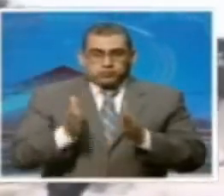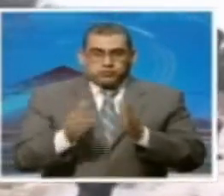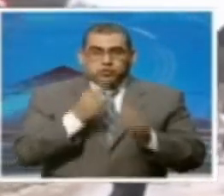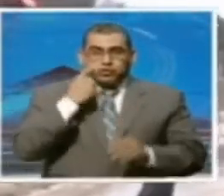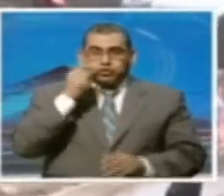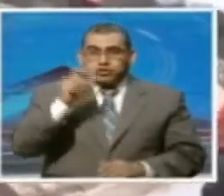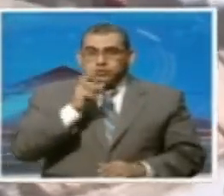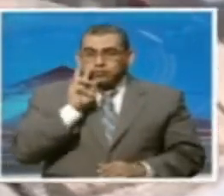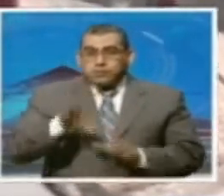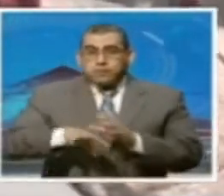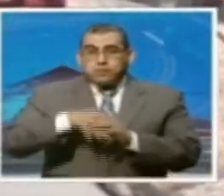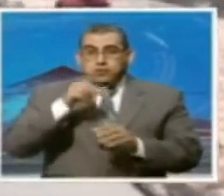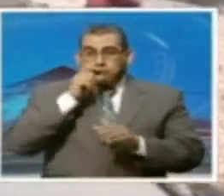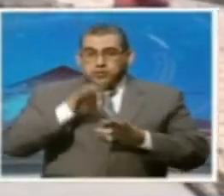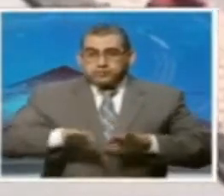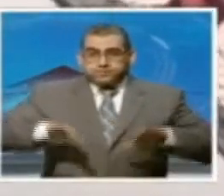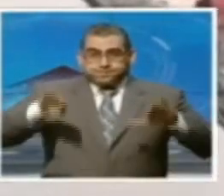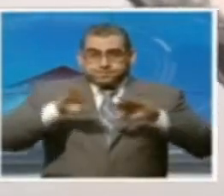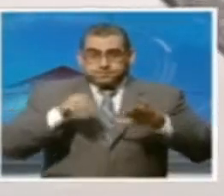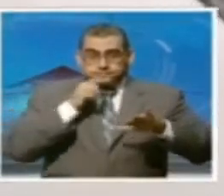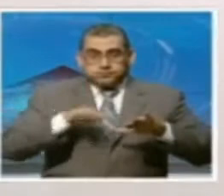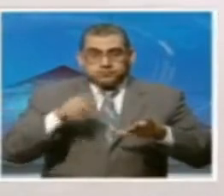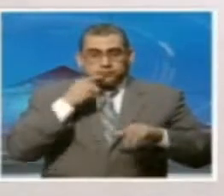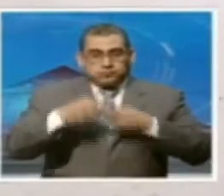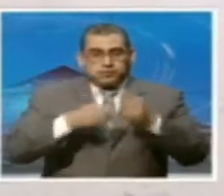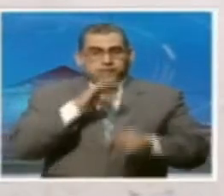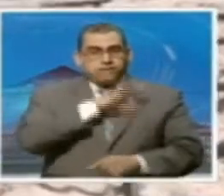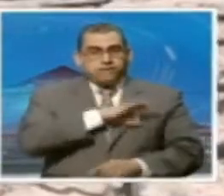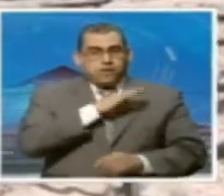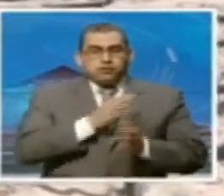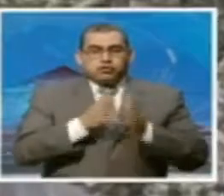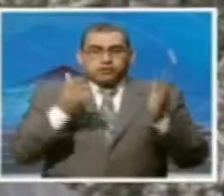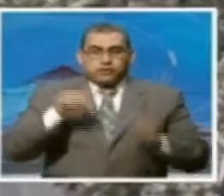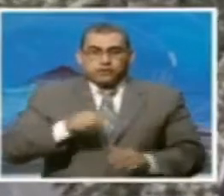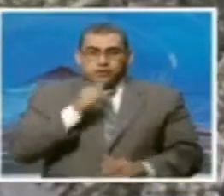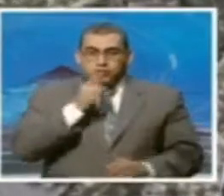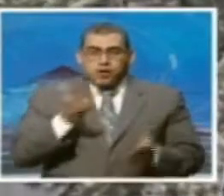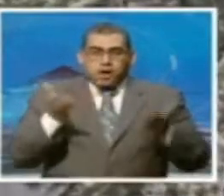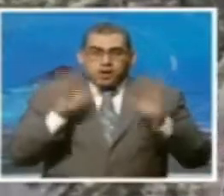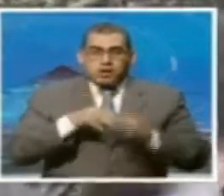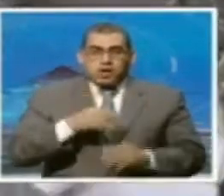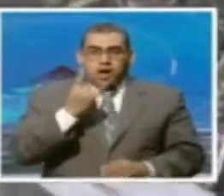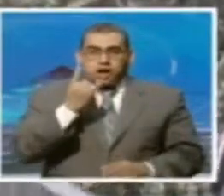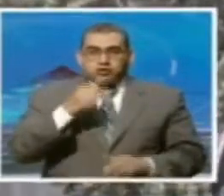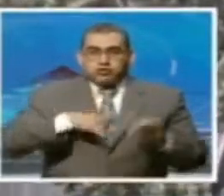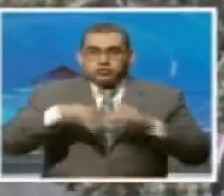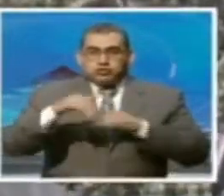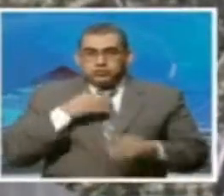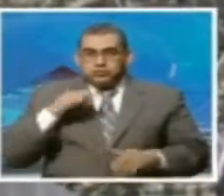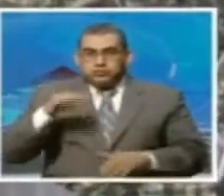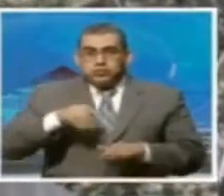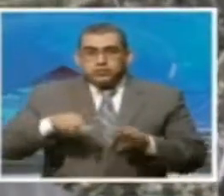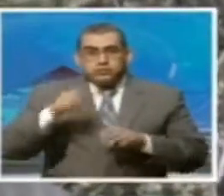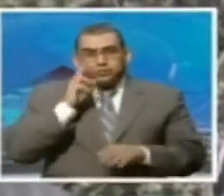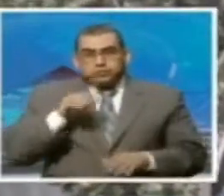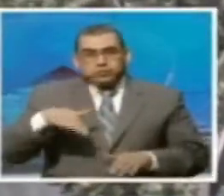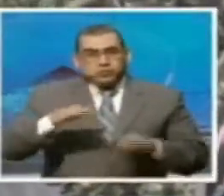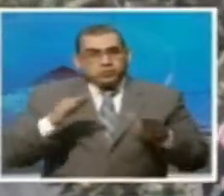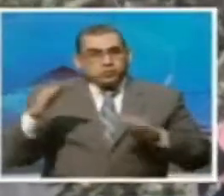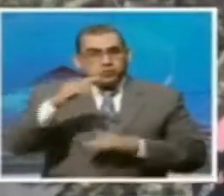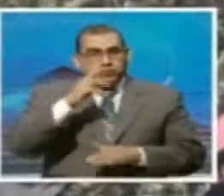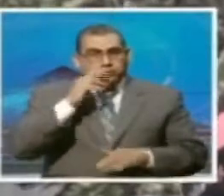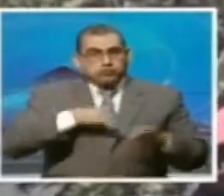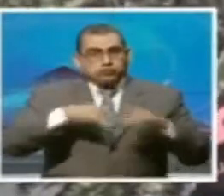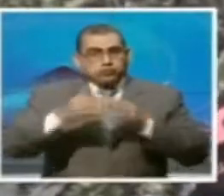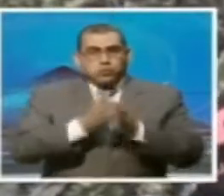ان مشروع تأهيل الترع له فوائد متعددة. اتعمل لنا اكتر من 10 طرق لترعة ام الفئران، بدا يبقى في